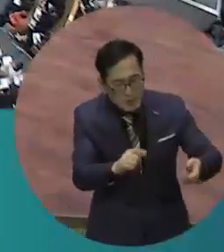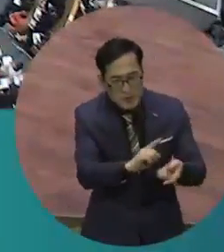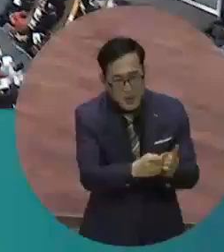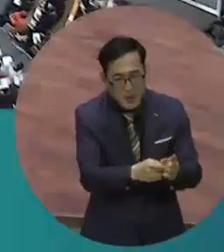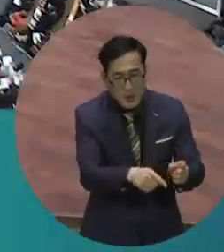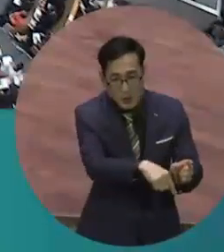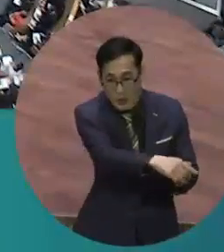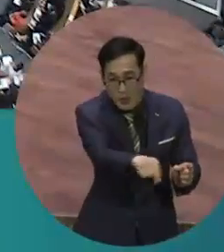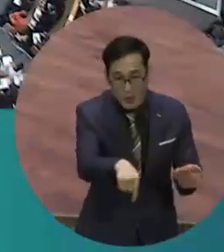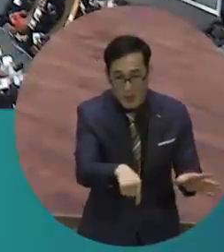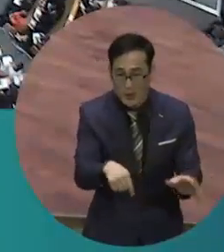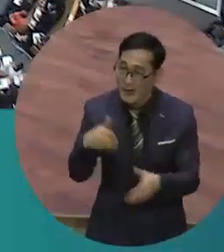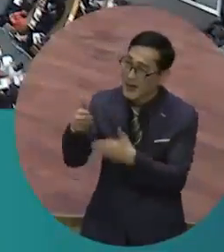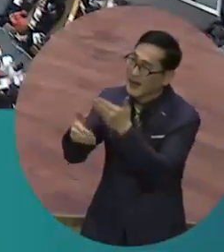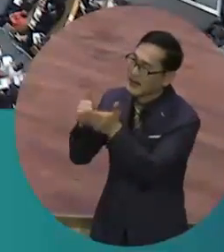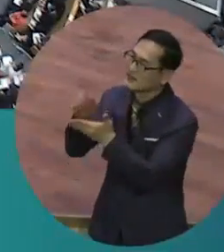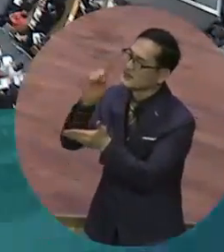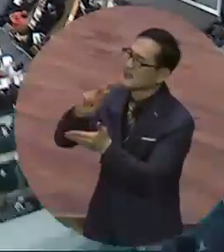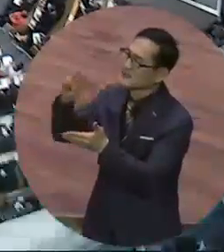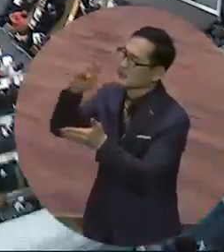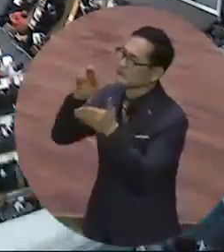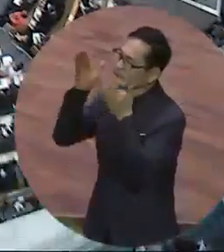이시로다. 아멘.